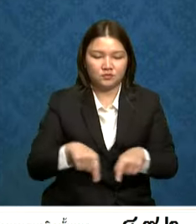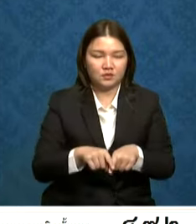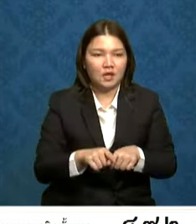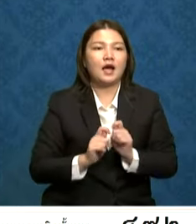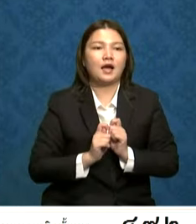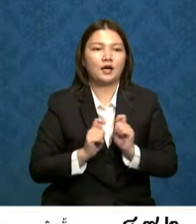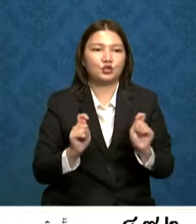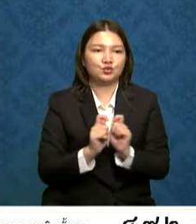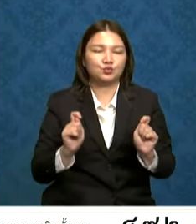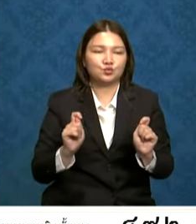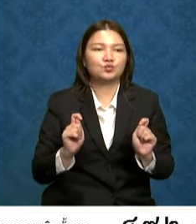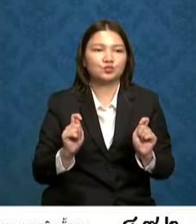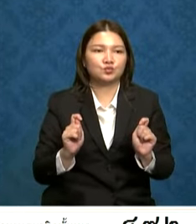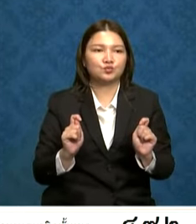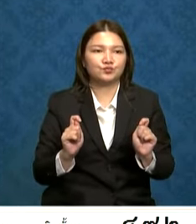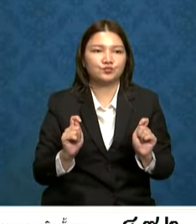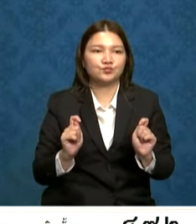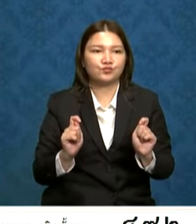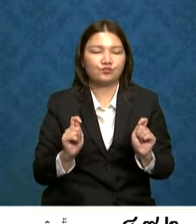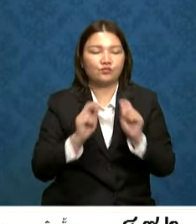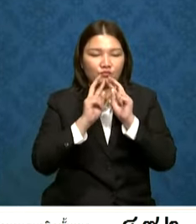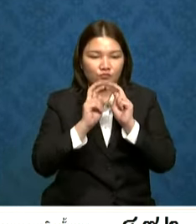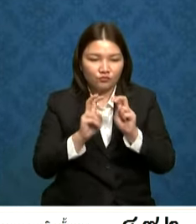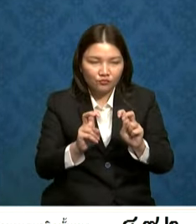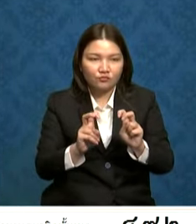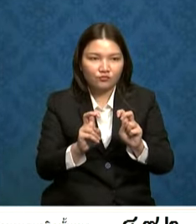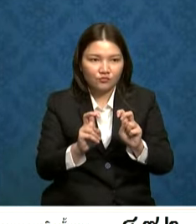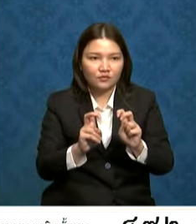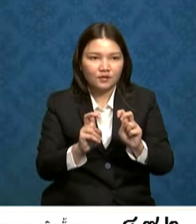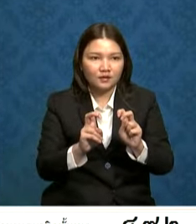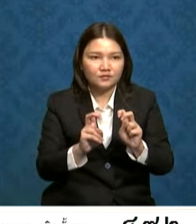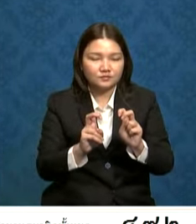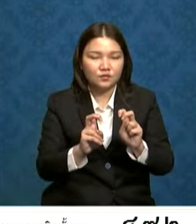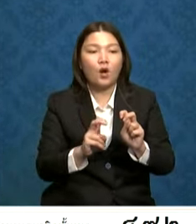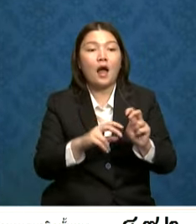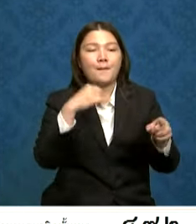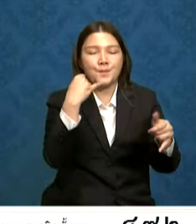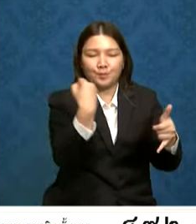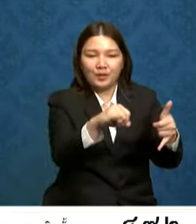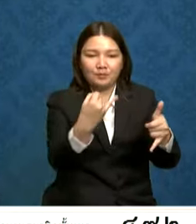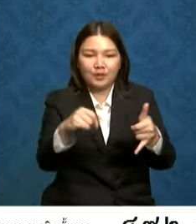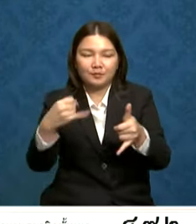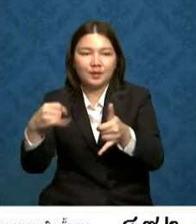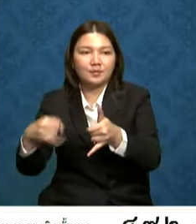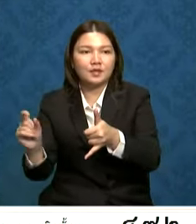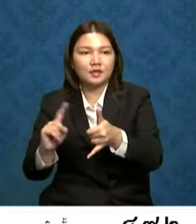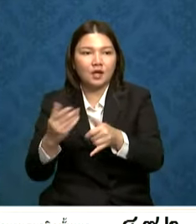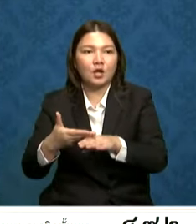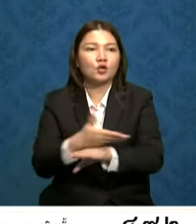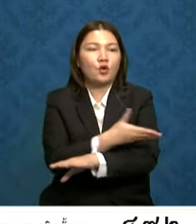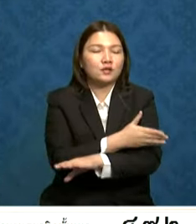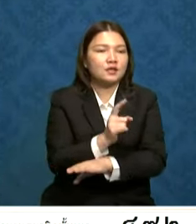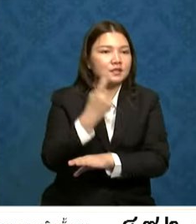อนุกรรมการพิจารณาศึกษาข้อมูลและสถิติคดีความผิดอันเนื่องมาจากแรงจูง